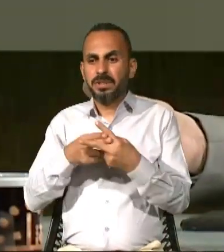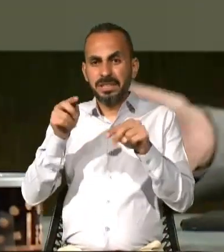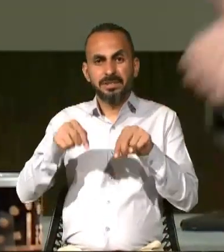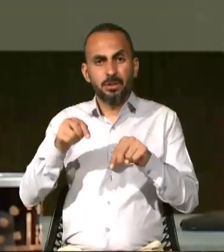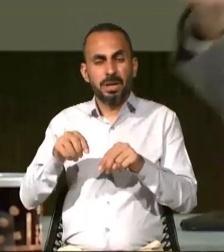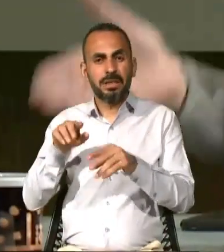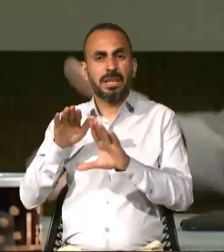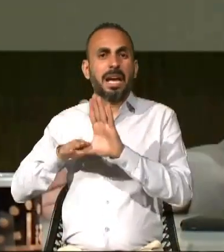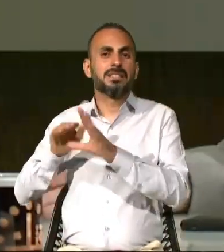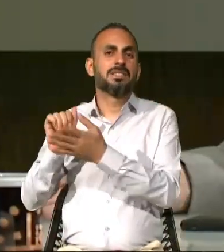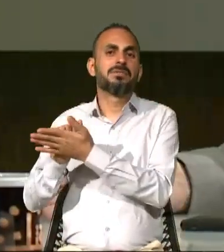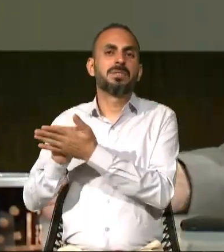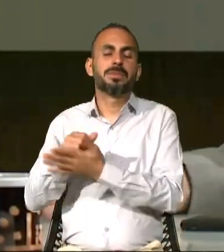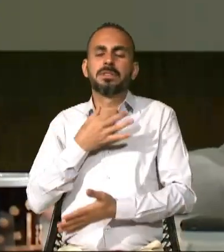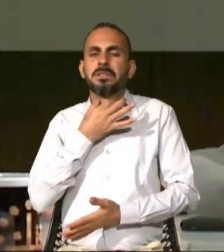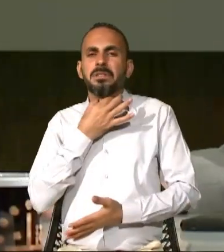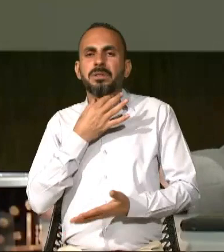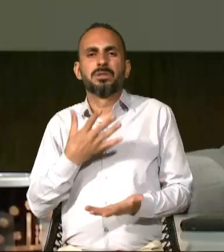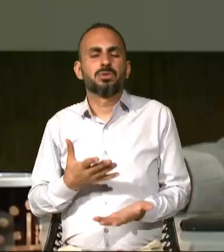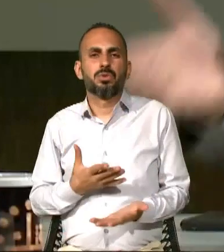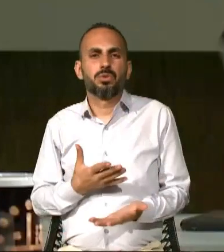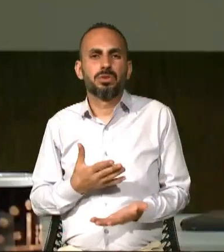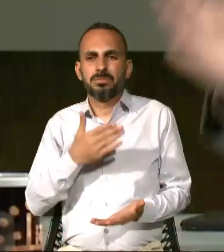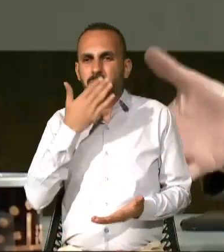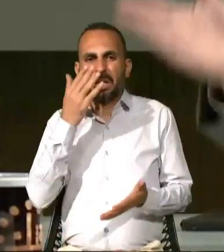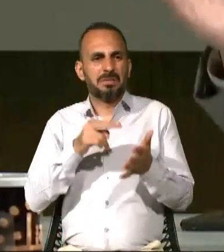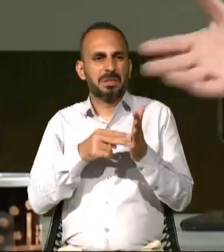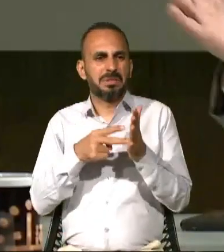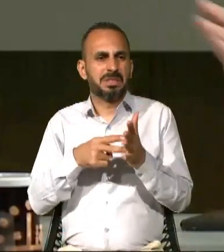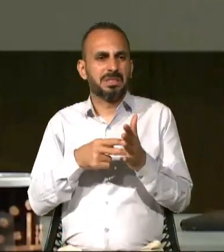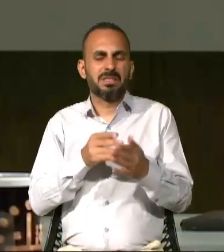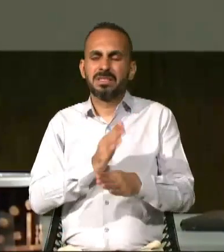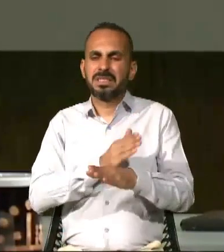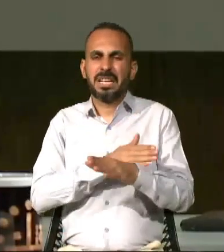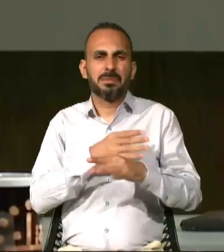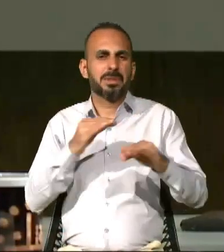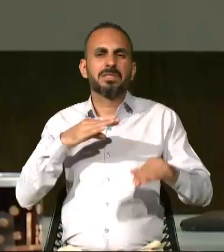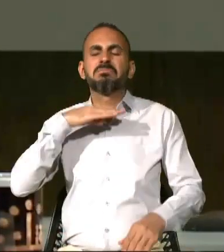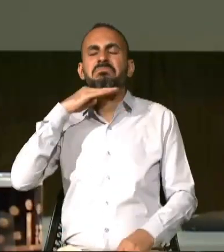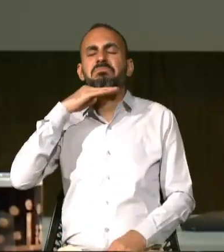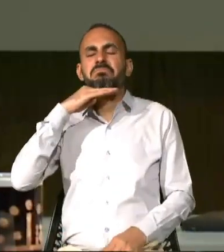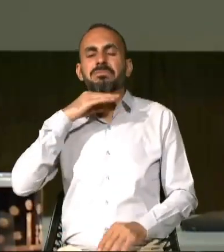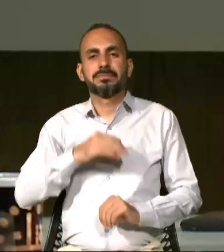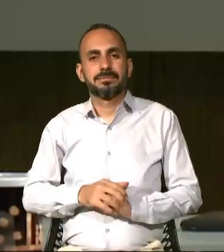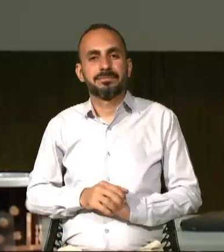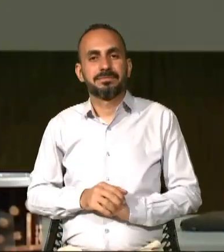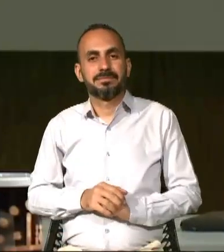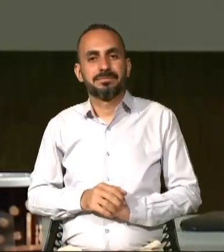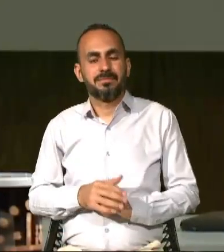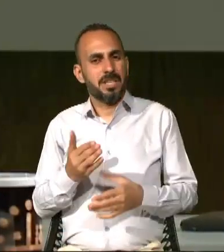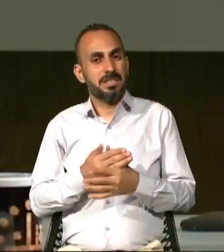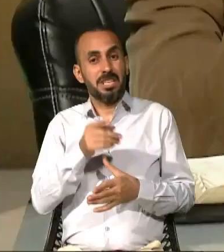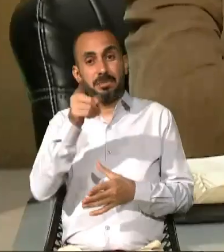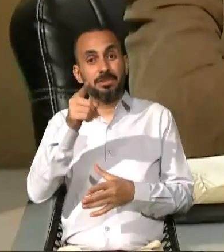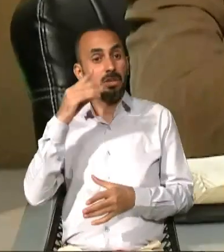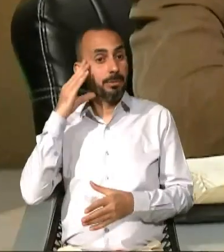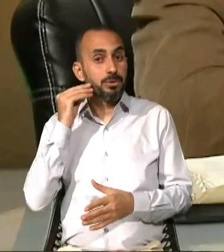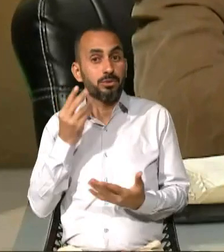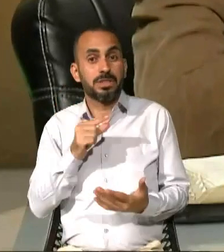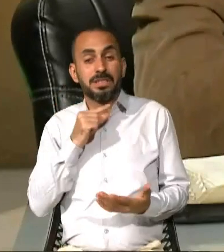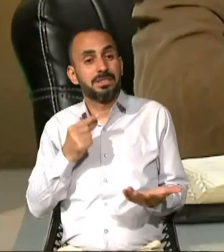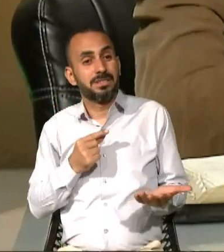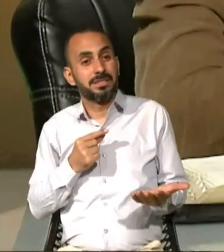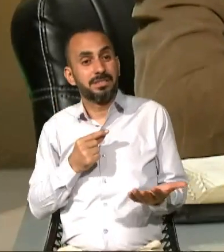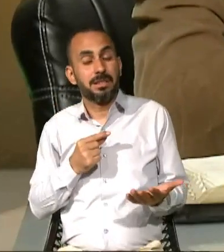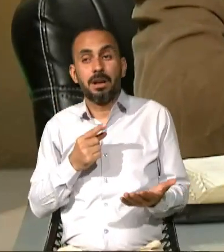ملت، الدنيا بقت يعني خلاص تعبت معاهم. لا مش معنى انت يعني ده الوقت ده احلى وقت